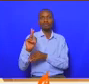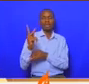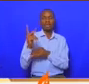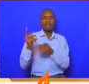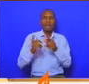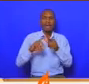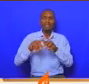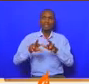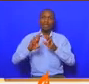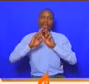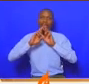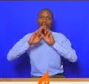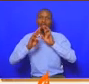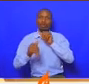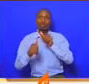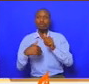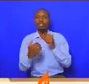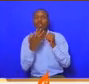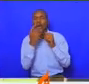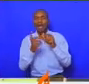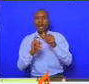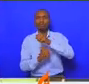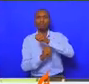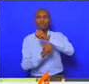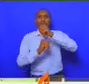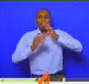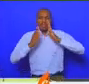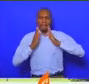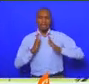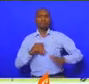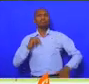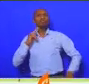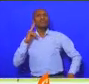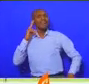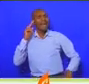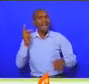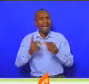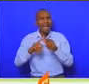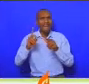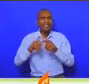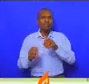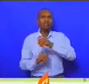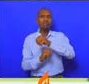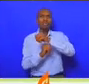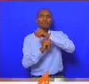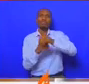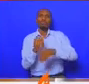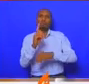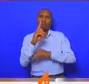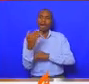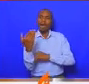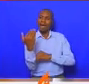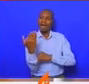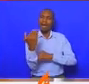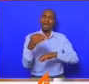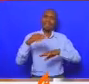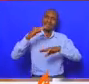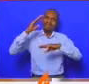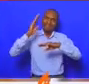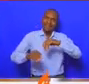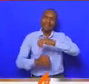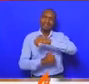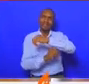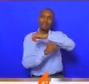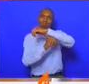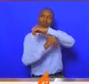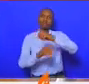wago kora liyoko kaniya, kora hara rogo sira, abubale noko kani, ikiye kira ilere, kora liyago sira, omuoro kiwaya omu, kando rogo sira,